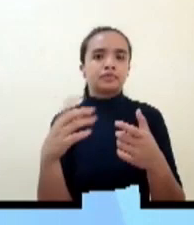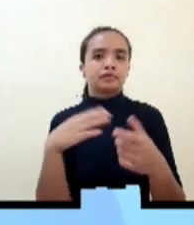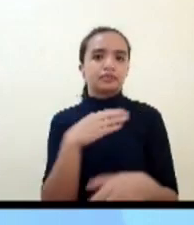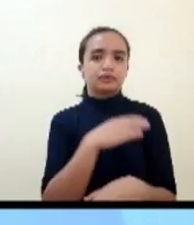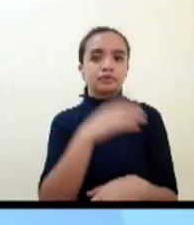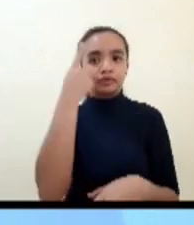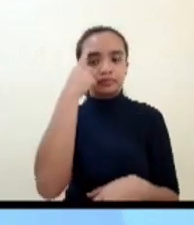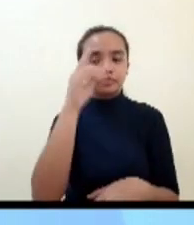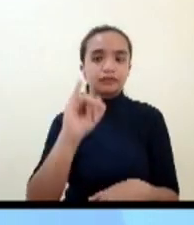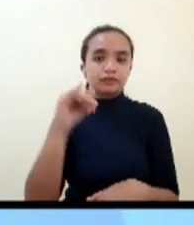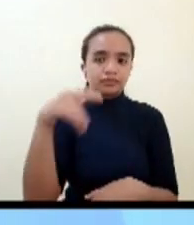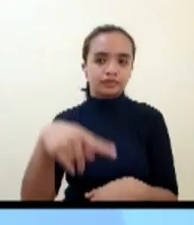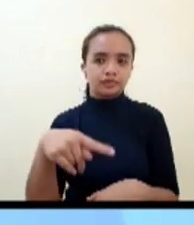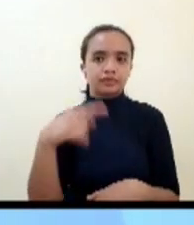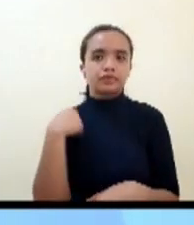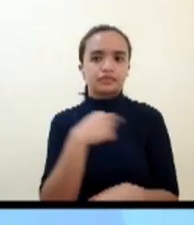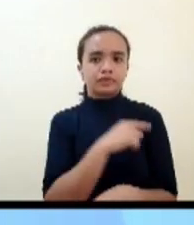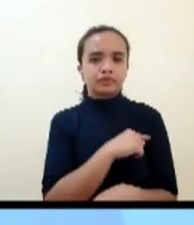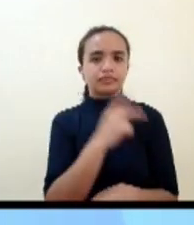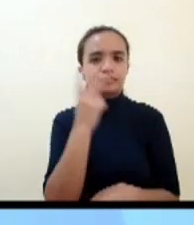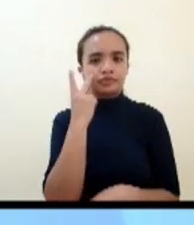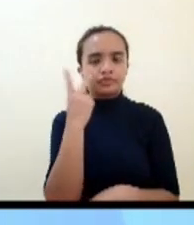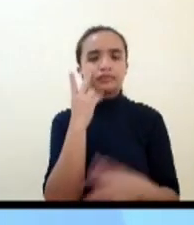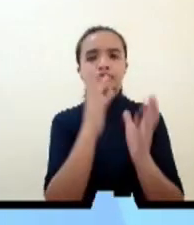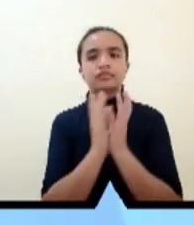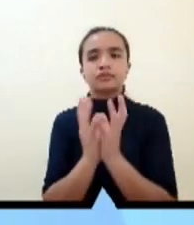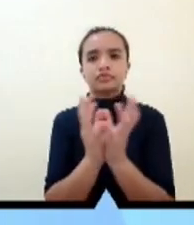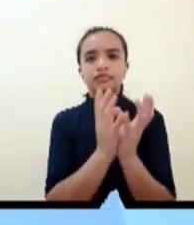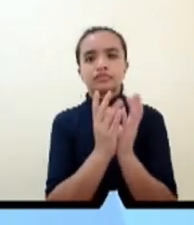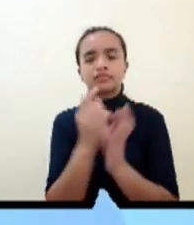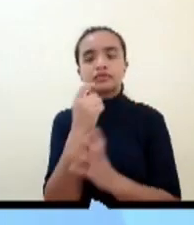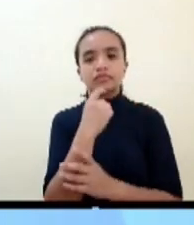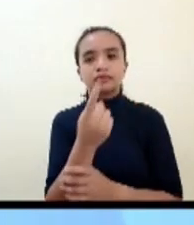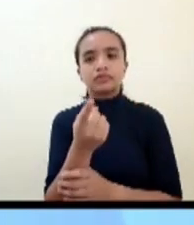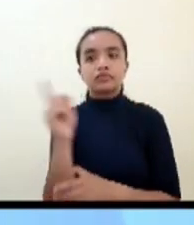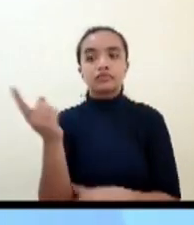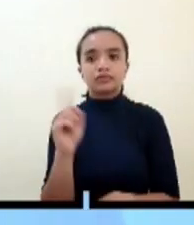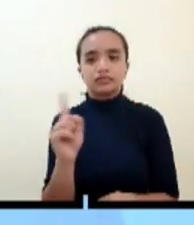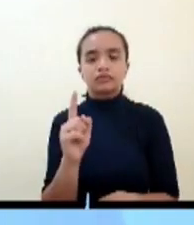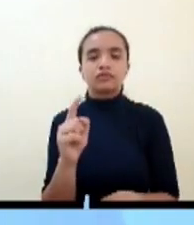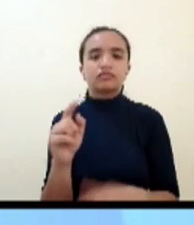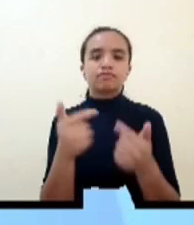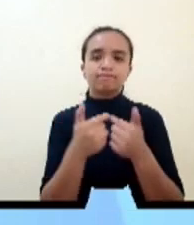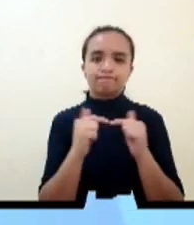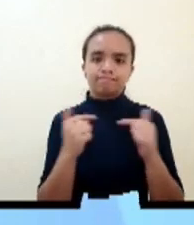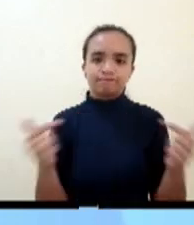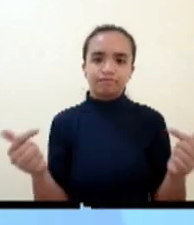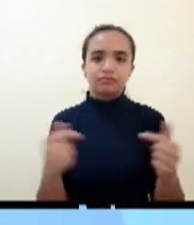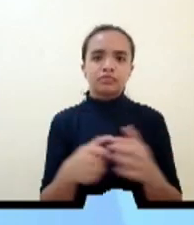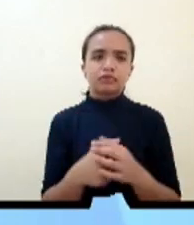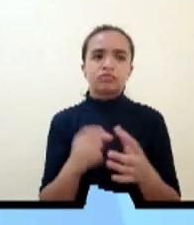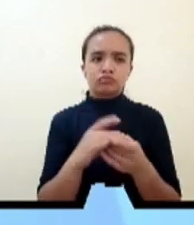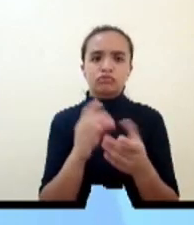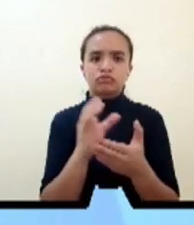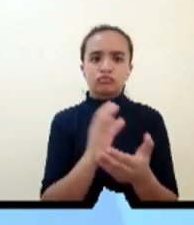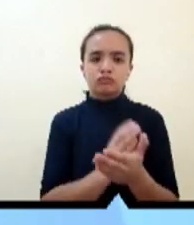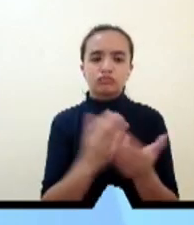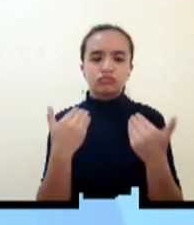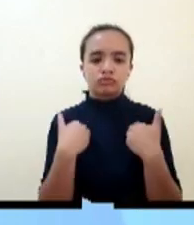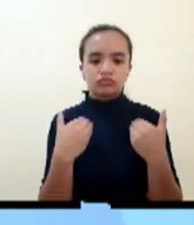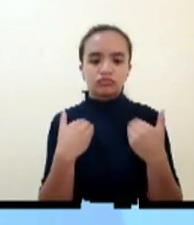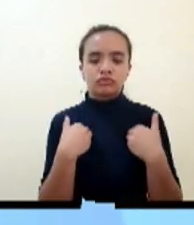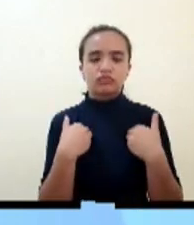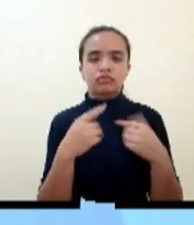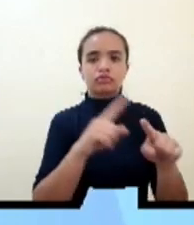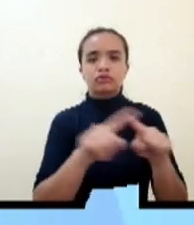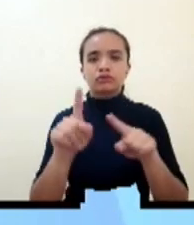Pero binibilang din natin ang komunidad natin according sa ating mga wika. And of course, meron tayong mga outreach